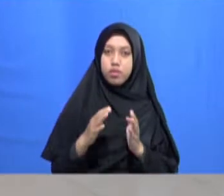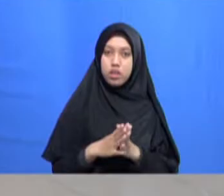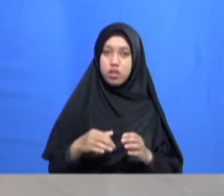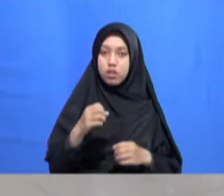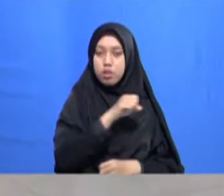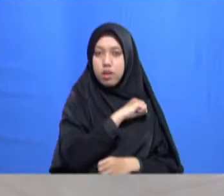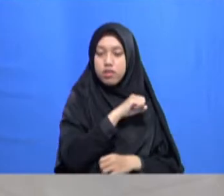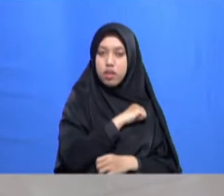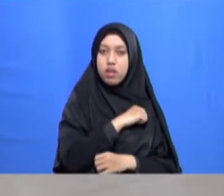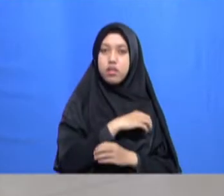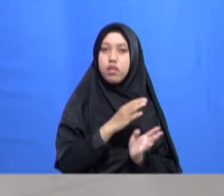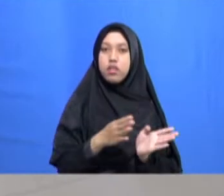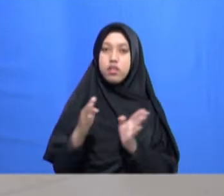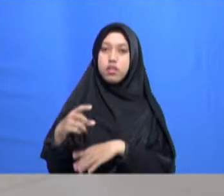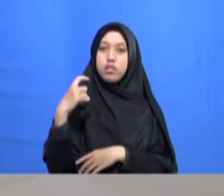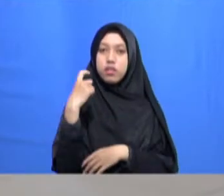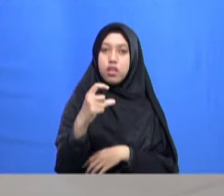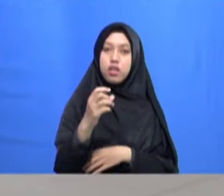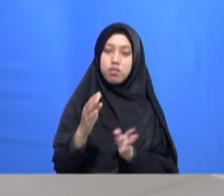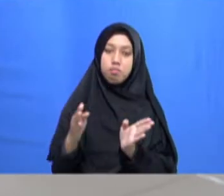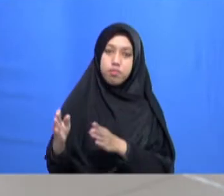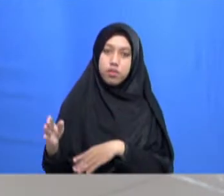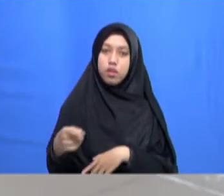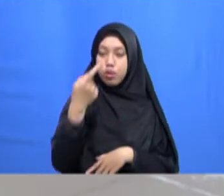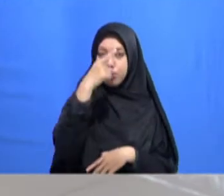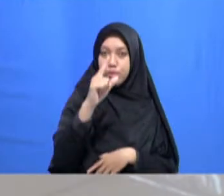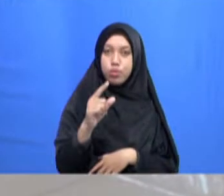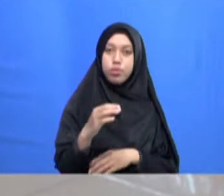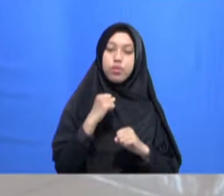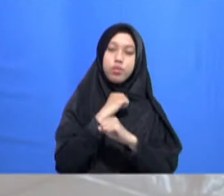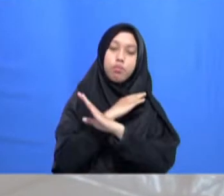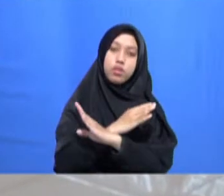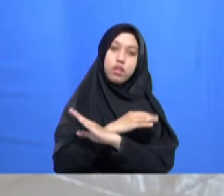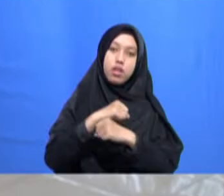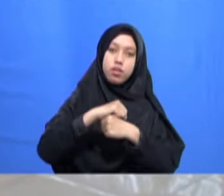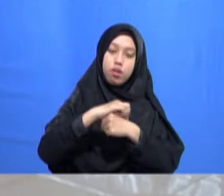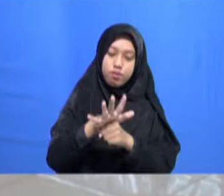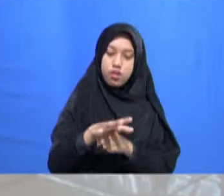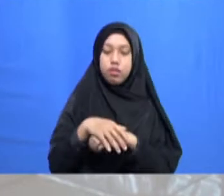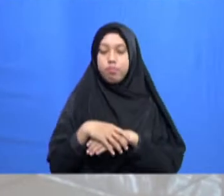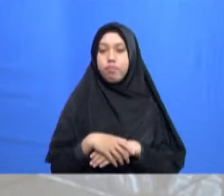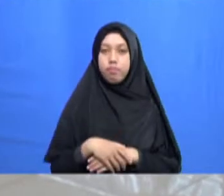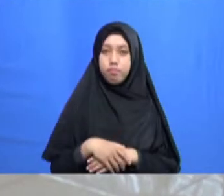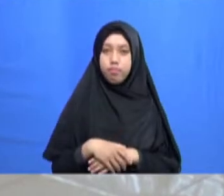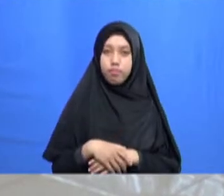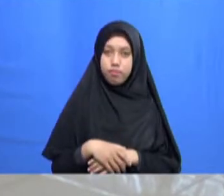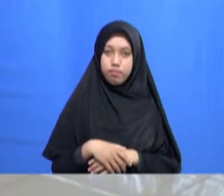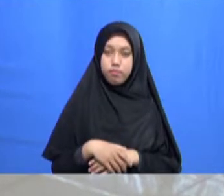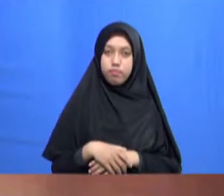kebangsaan, serta kebijakan dan strategi penanganan pencegahan pengendalian Corona Virus